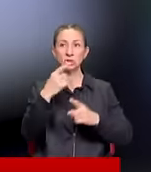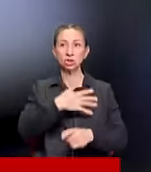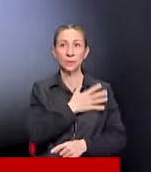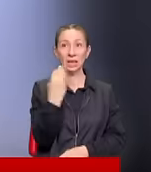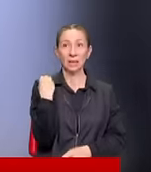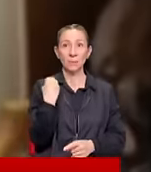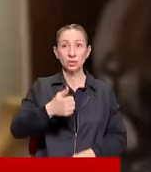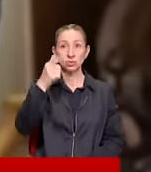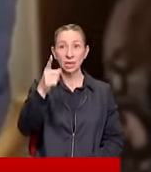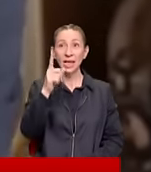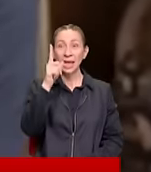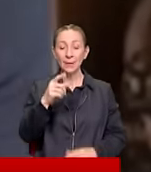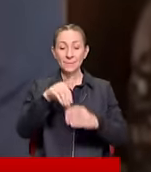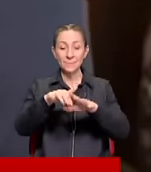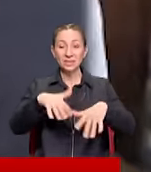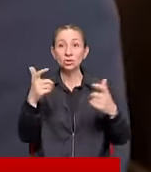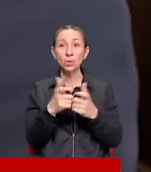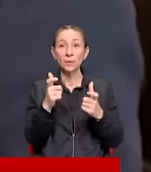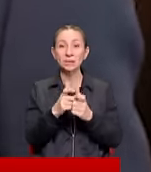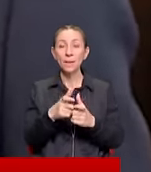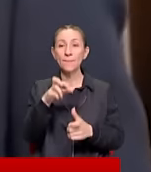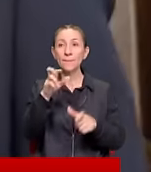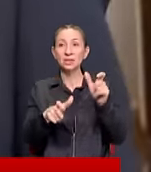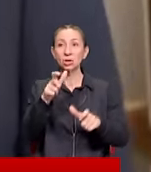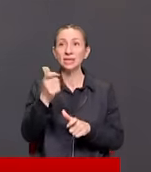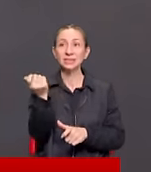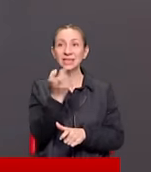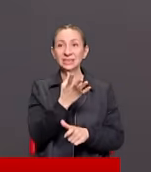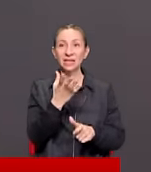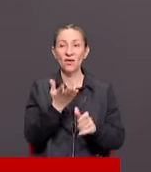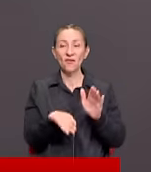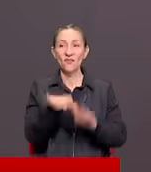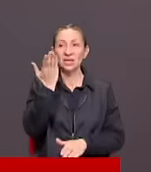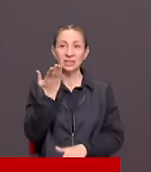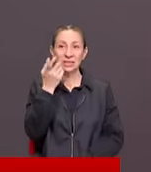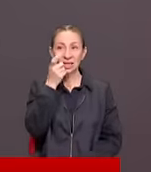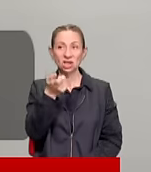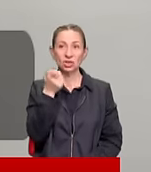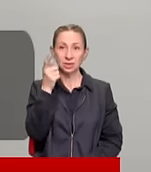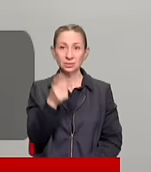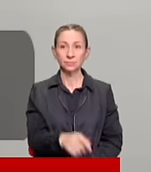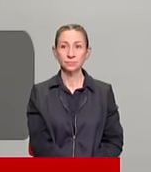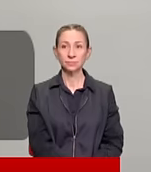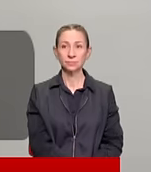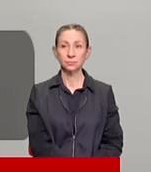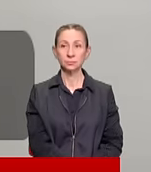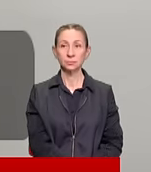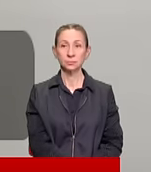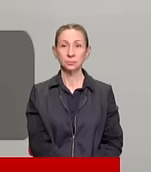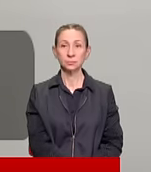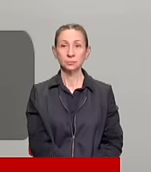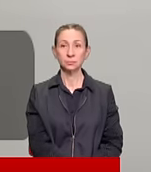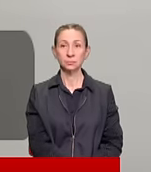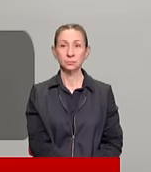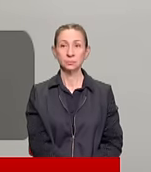CHP'li yeni başkan. İlk meclis toplantısında personel sayısındaki fazlalığın altını çizdi. 450 kişi var şu anda mevcut.